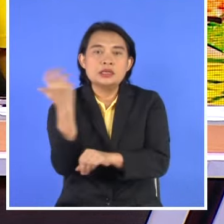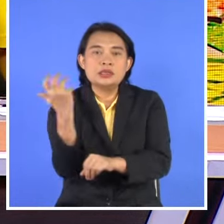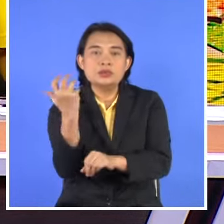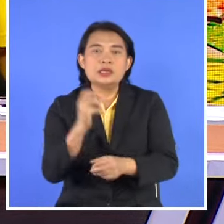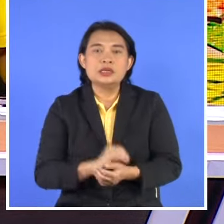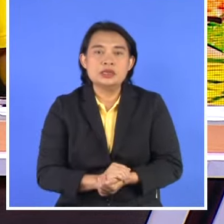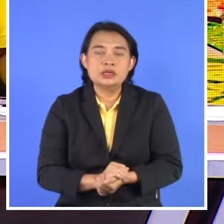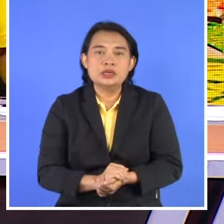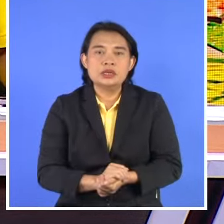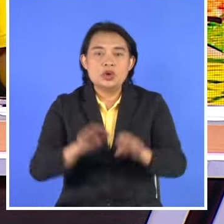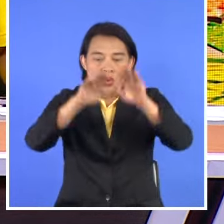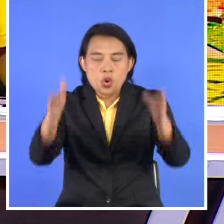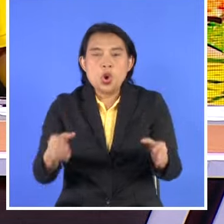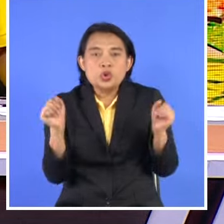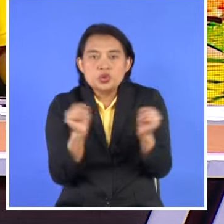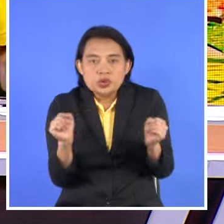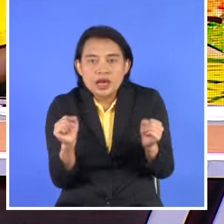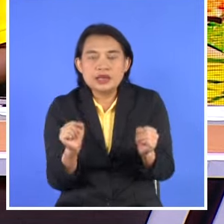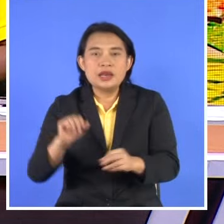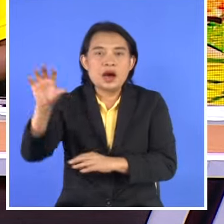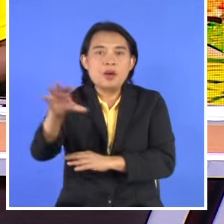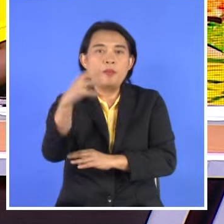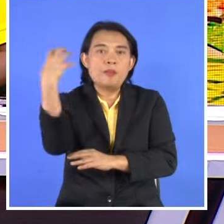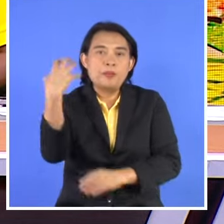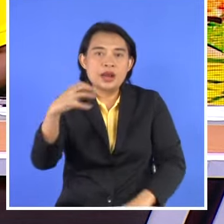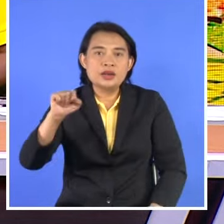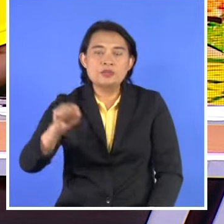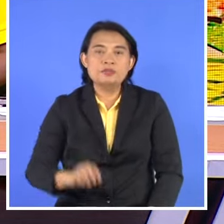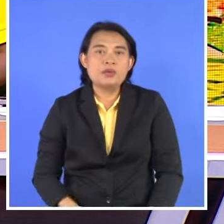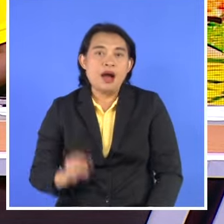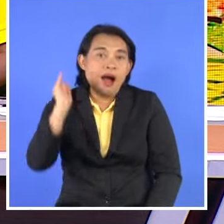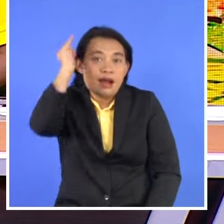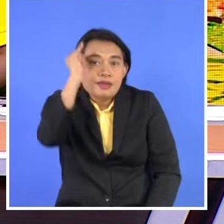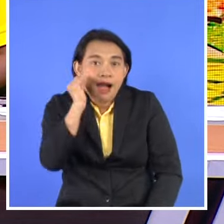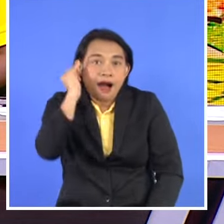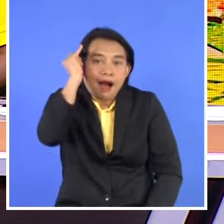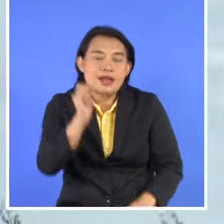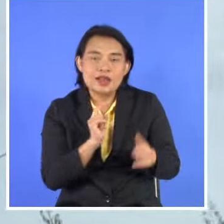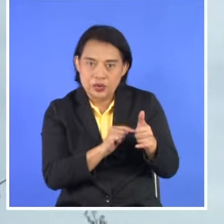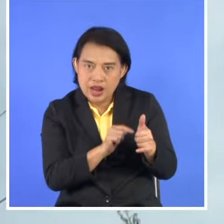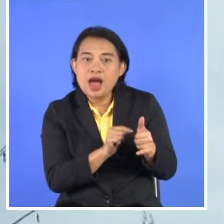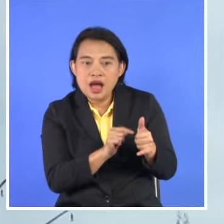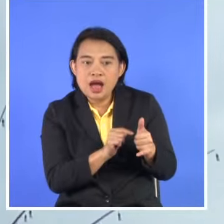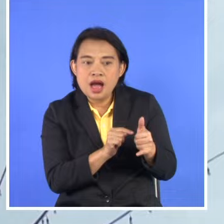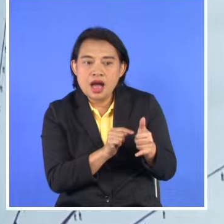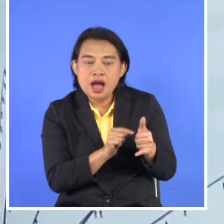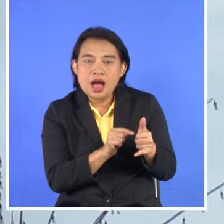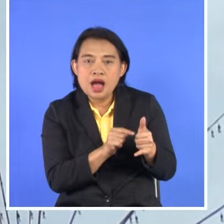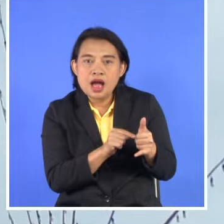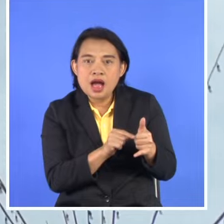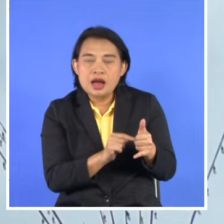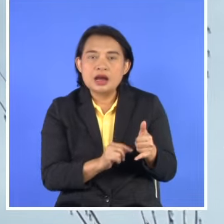นะมีการโปรยทานจับรางวัลกันนะครับทีนี้มีคุณยายท่านหนึ่งก็ไปงานที่ว่านี้นะครับไปกับลูกเข